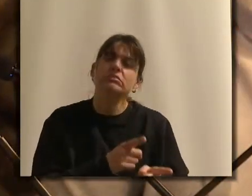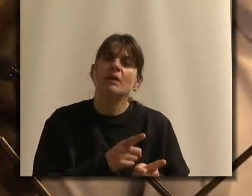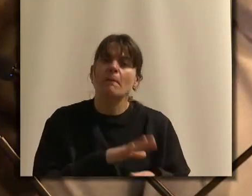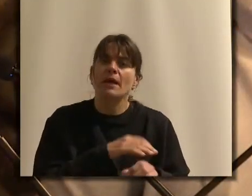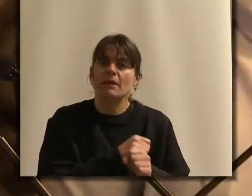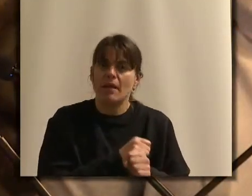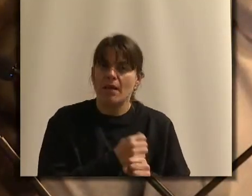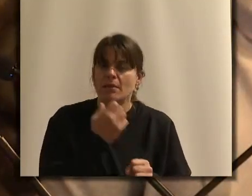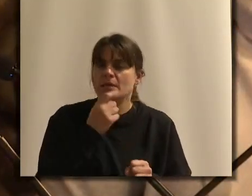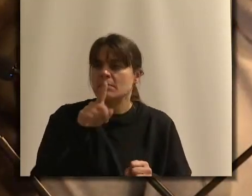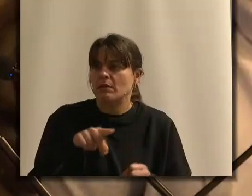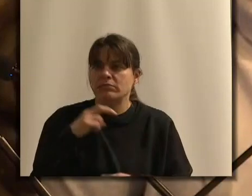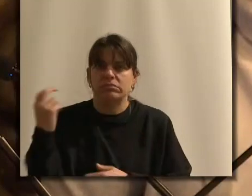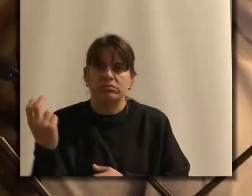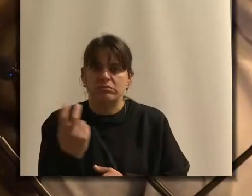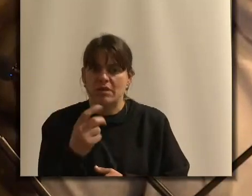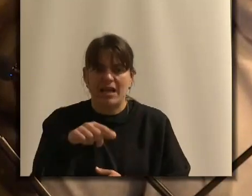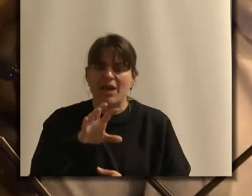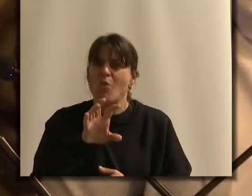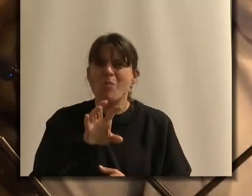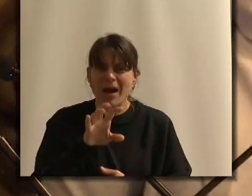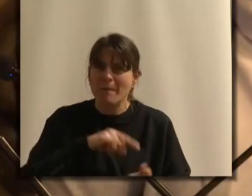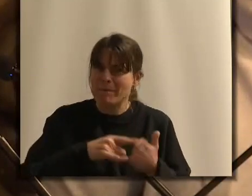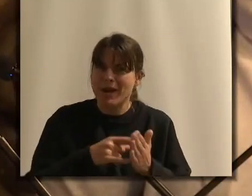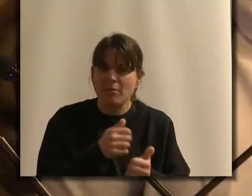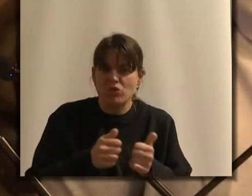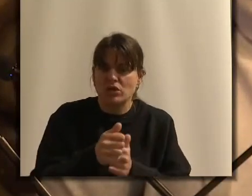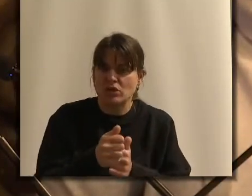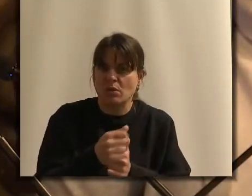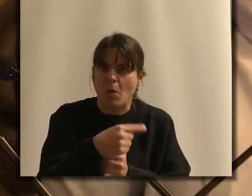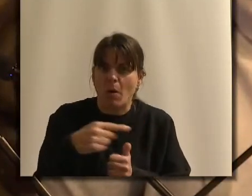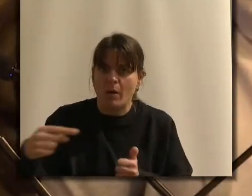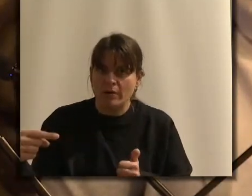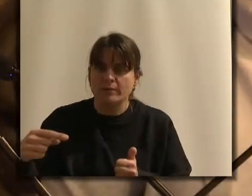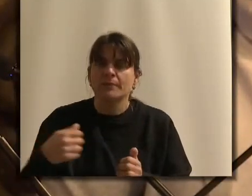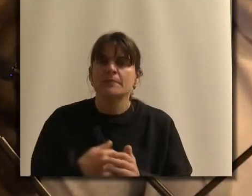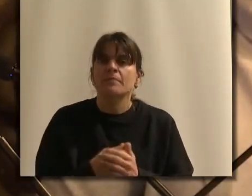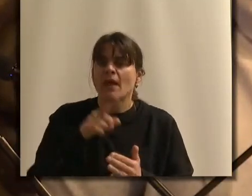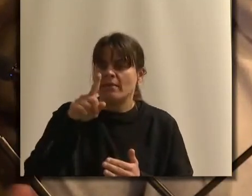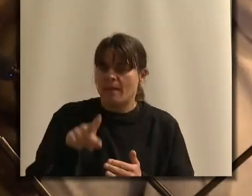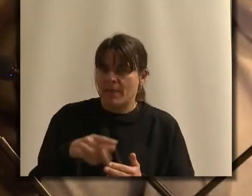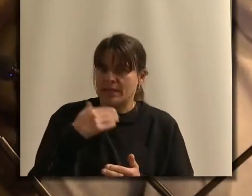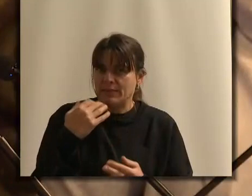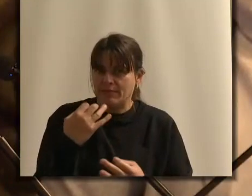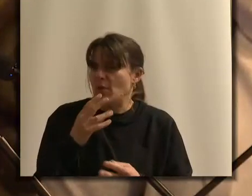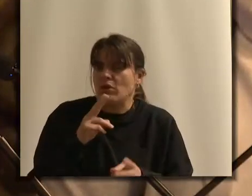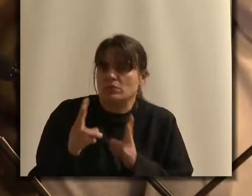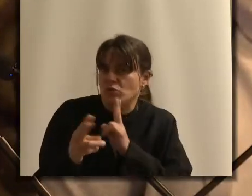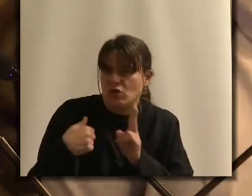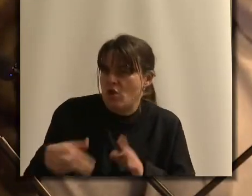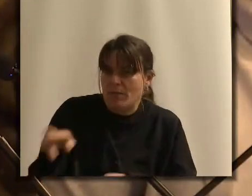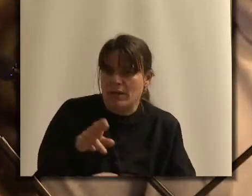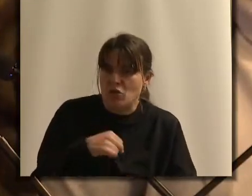de Roda de Ter, etc. Per tant, la comarca té un pla de priorització, el que ens consta també. O sigui, la resposta, em reitero,